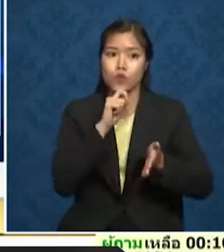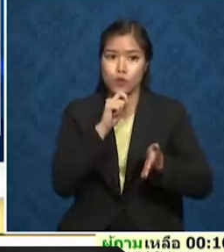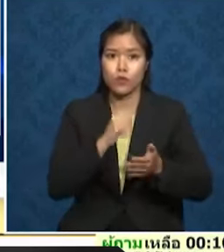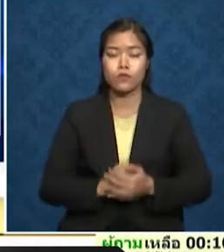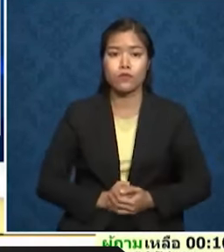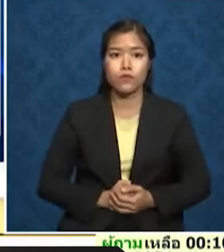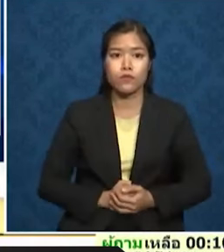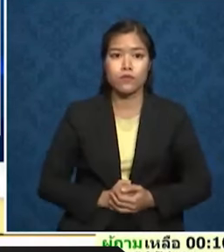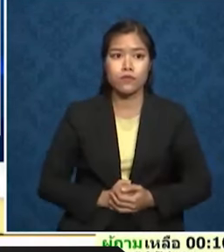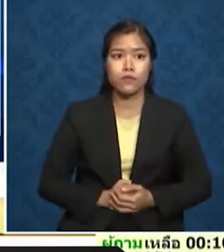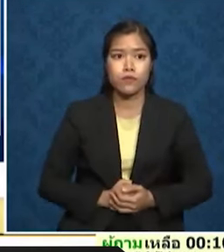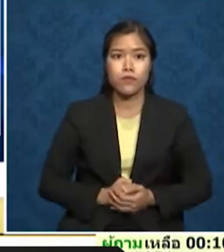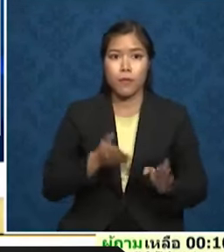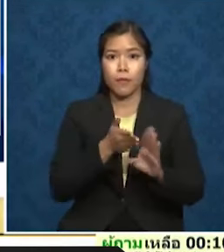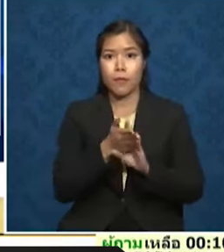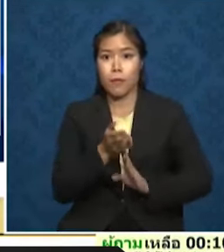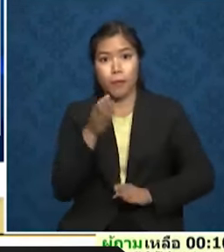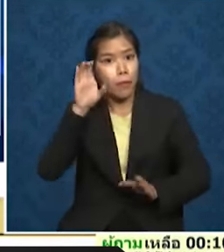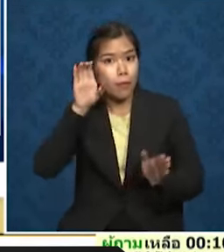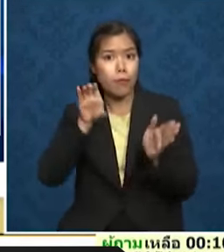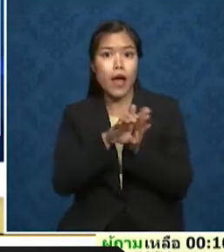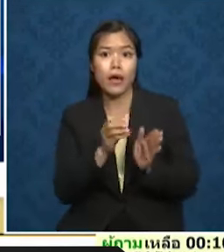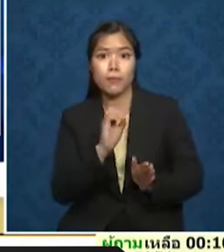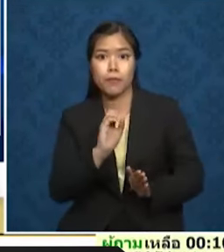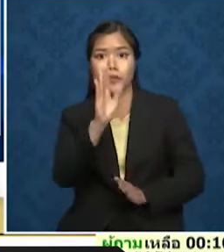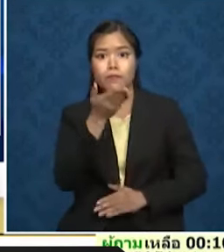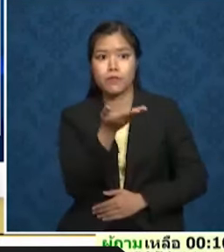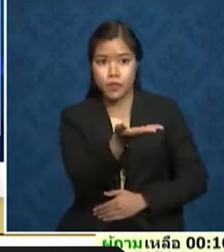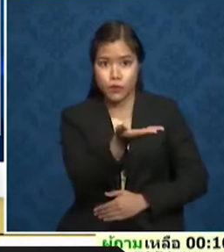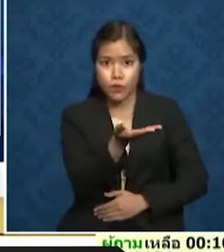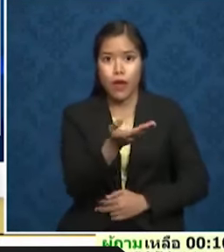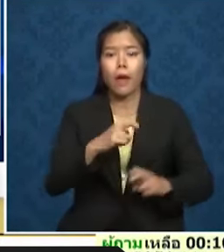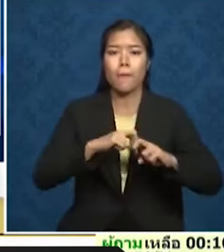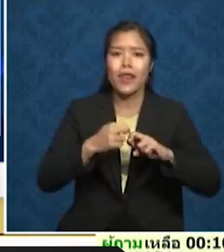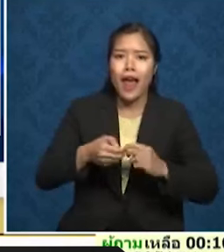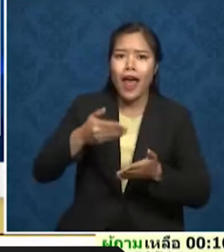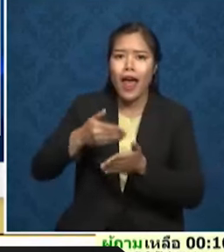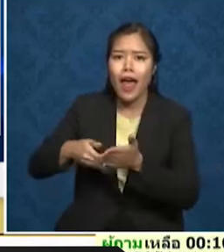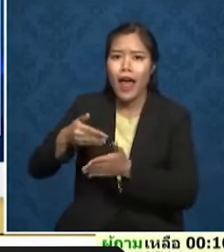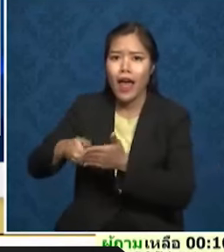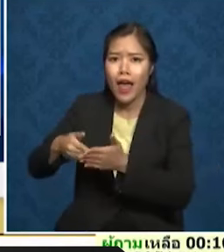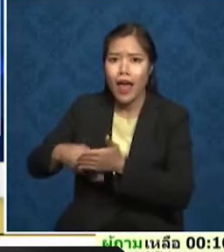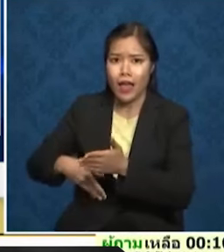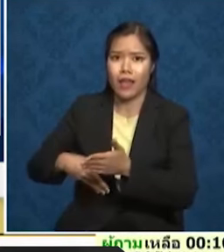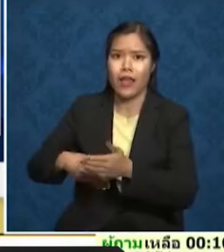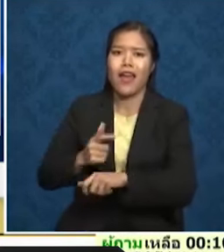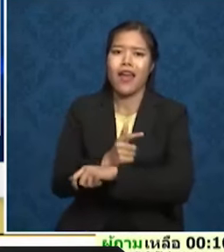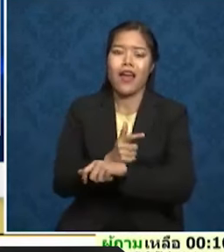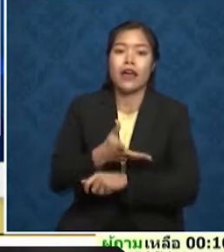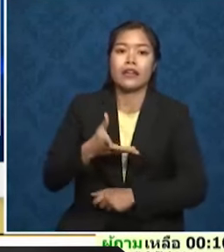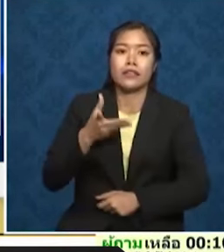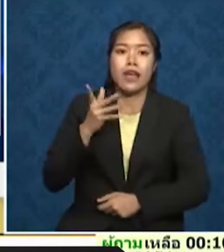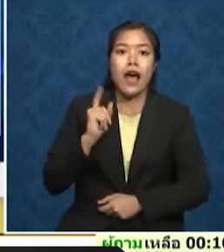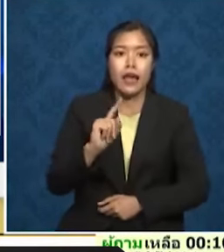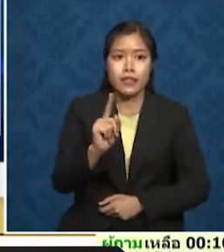จะฉายภาพให้ดูนะคะว่าปัญหาอุปสรรคที่ทำให้เกิดความล่าช้าในบางสัญญานะคะก็ขอเรียนให้ทราบว่าโ